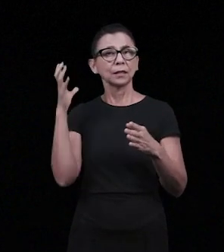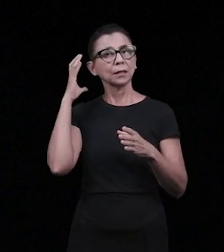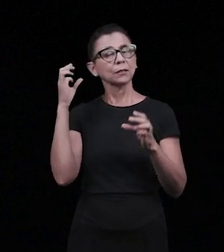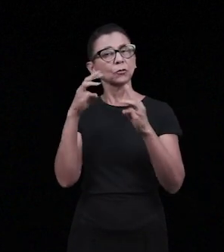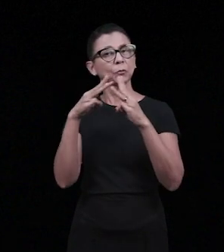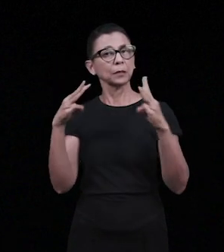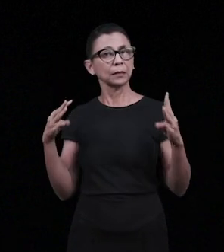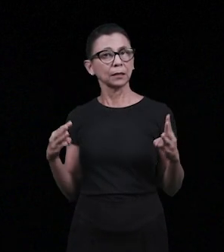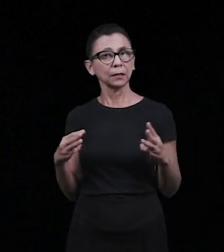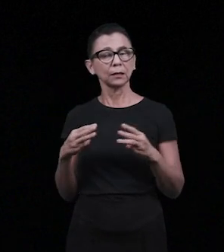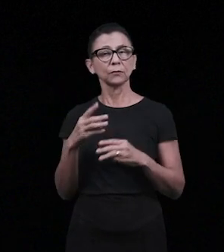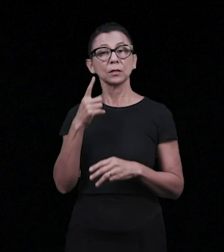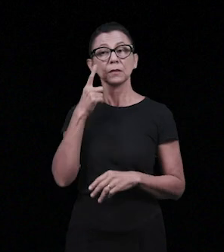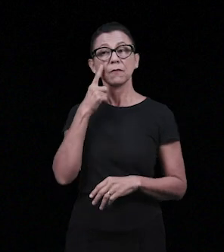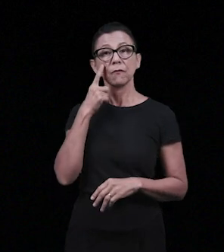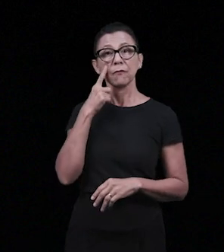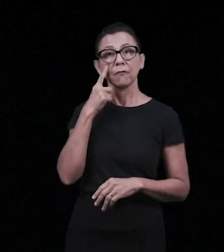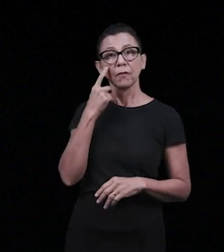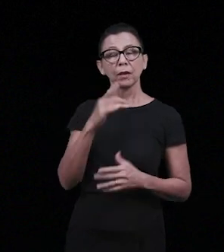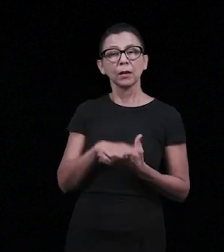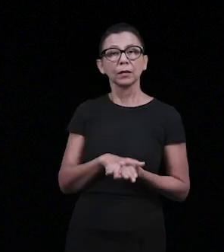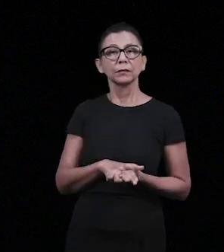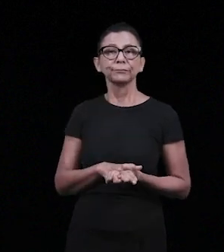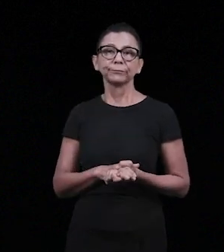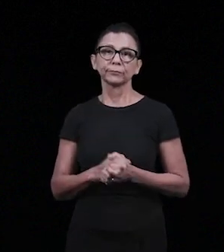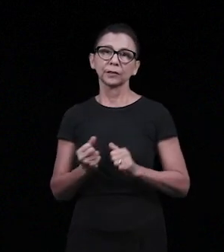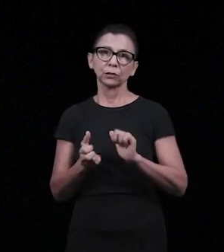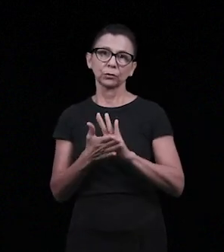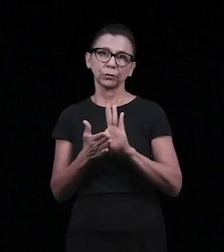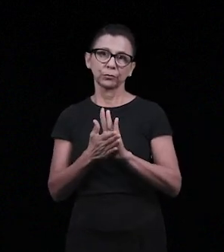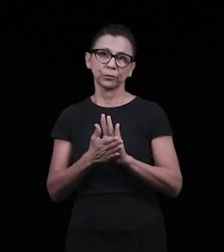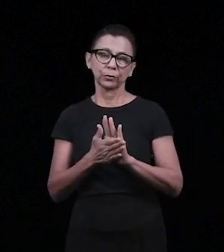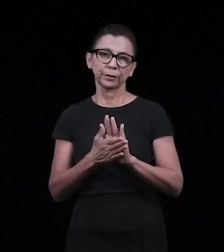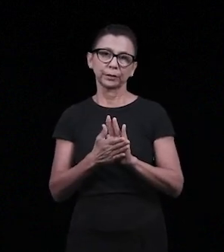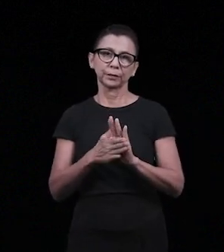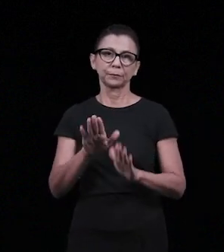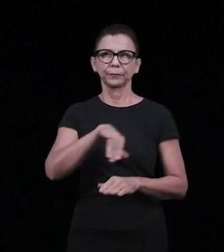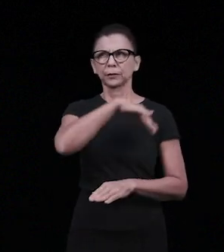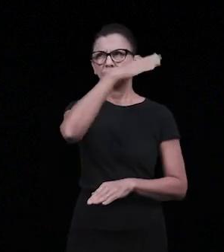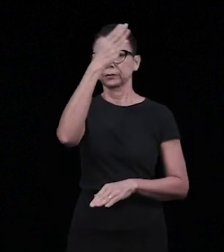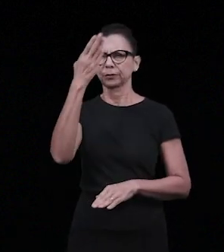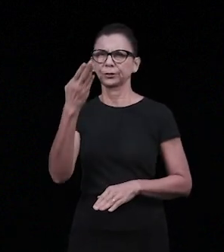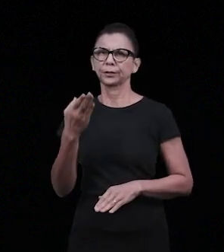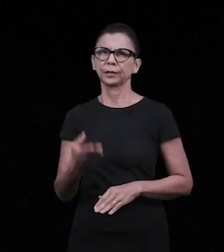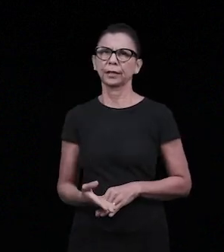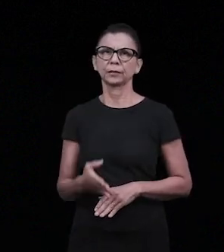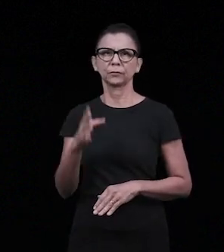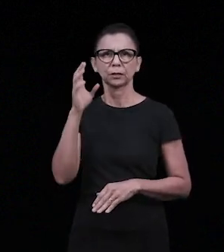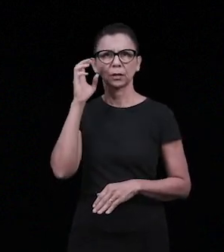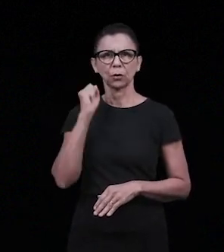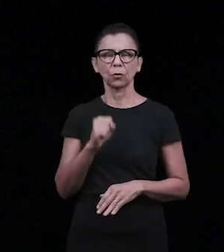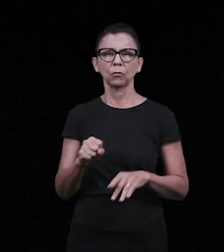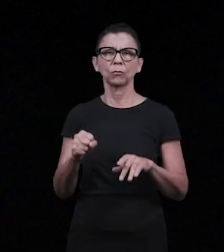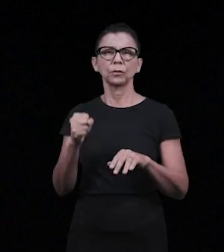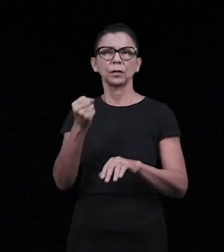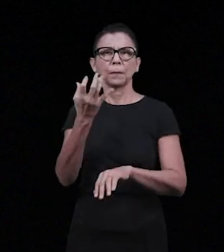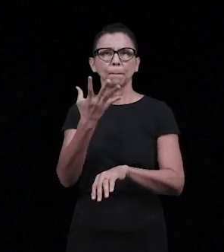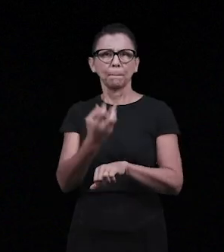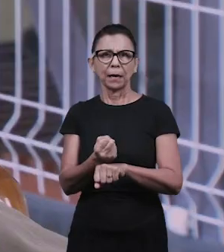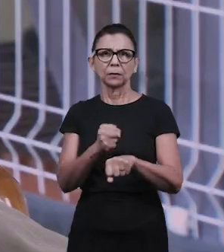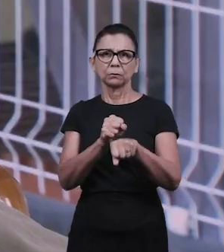Manaïm. Vous pouvez encore entendre des louanges 24 heures par jour et vous pouvez encore assister et partager le podcast de